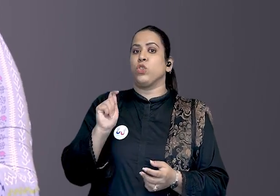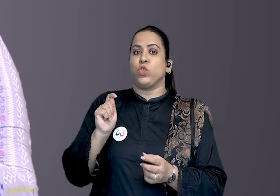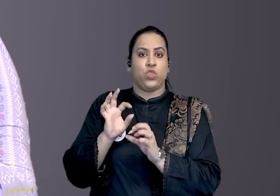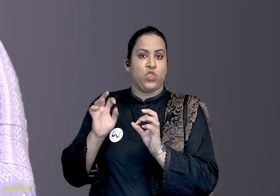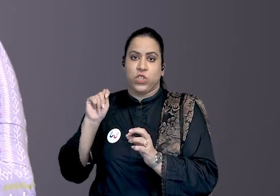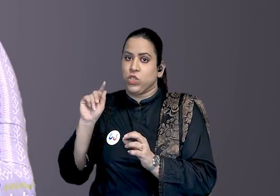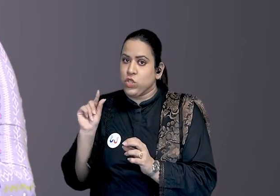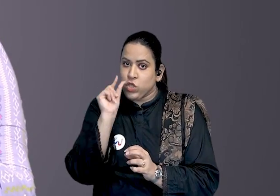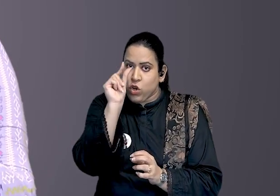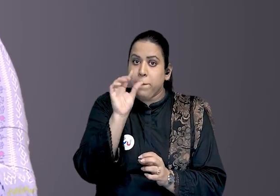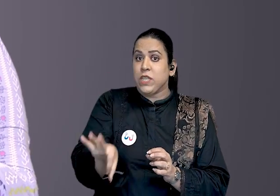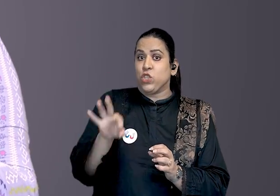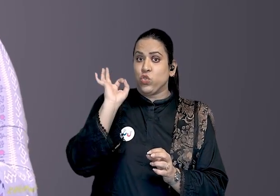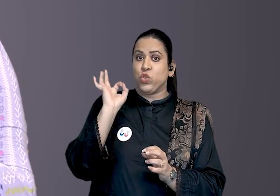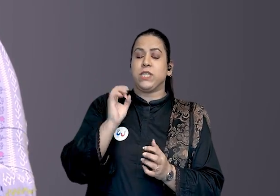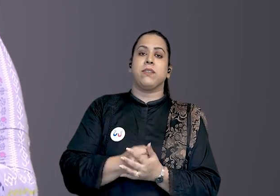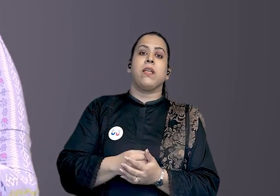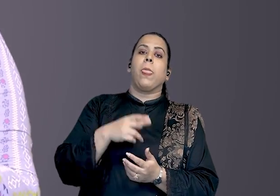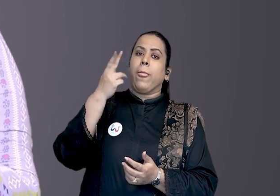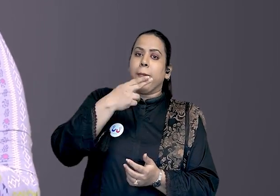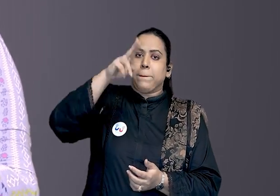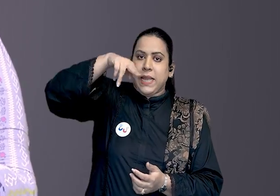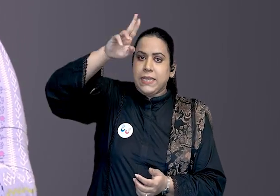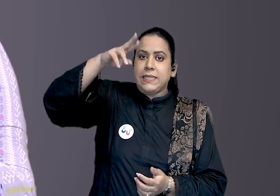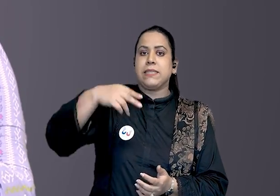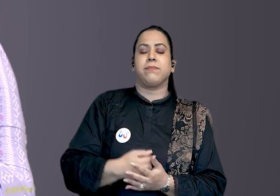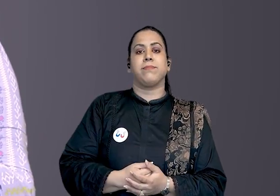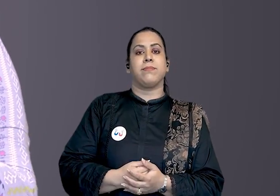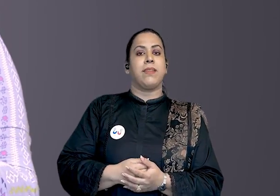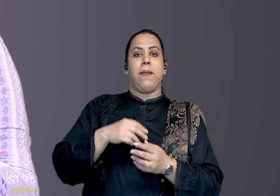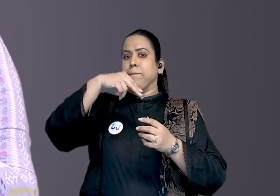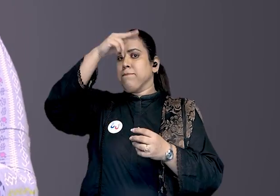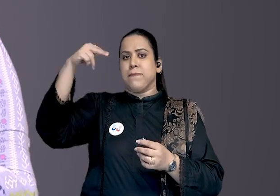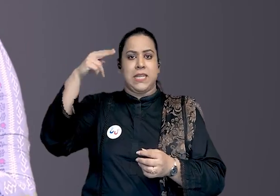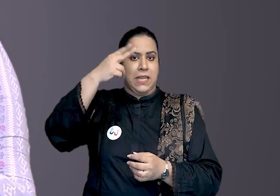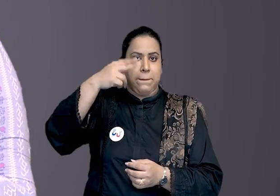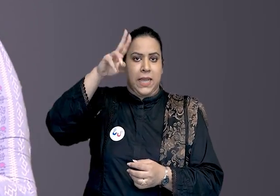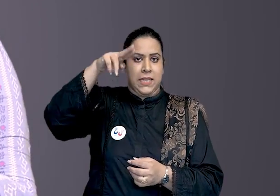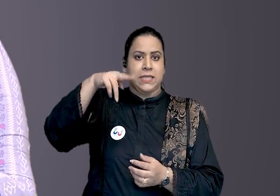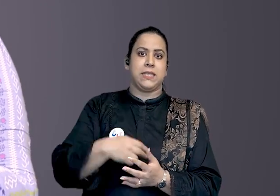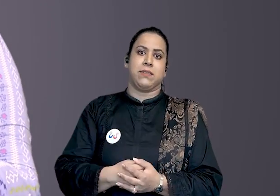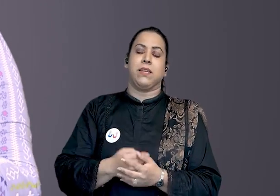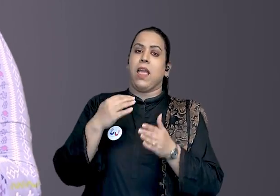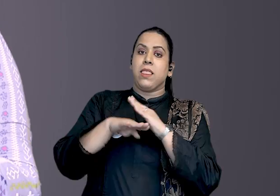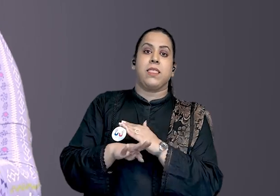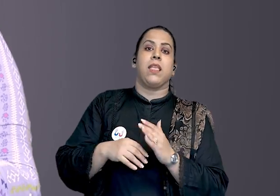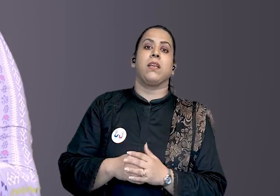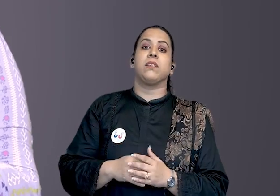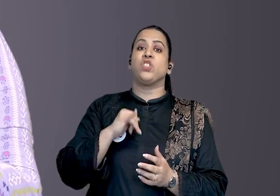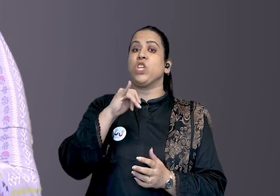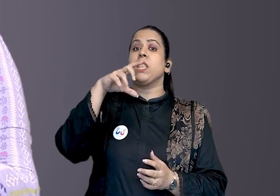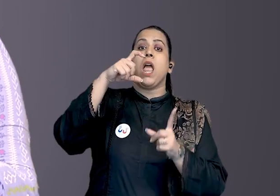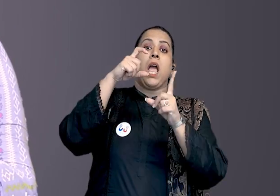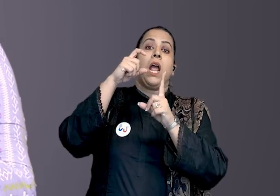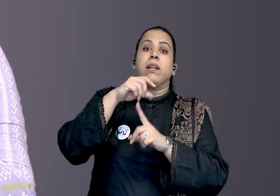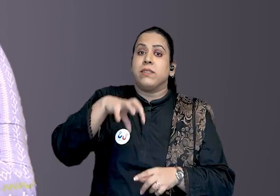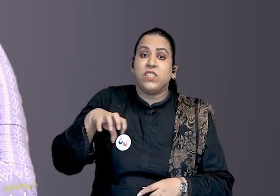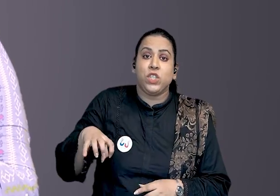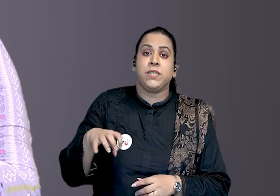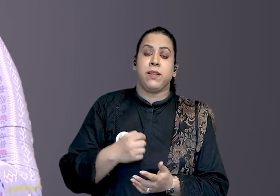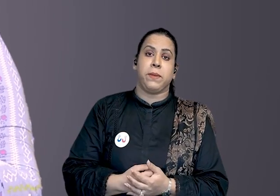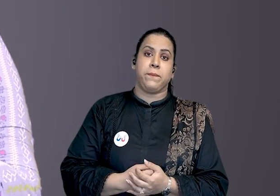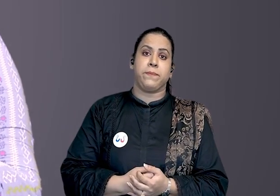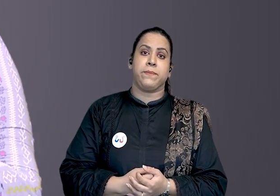और PhD जब मैंने अपनी शुरू की तो आई चोज़ द टॉपिक ऑफ मिनिएचर पेंटिंग. और मिनिएचर पेंटिंग के अंदर